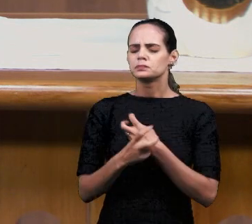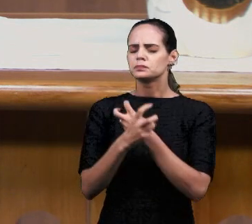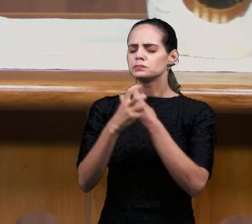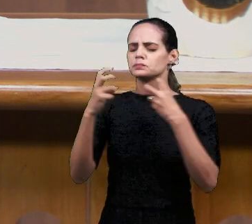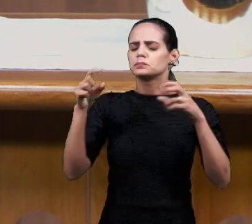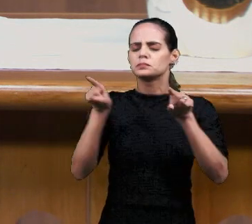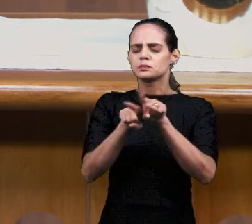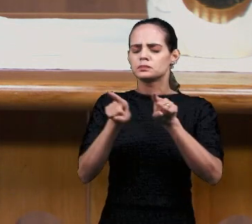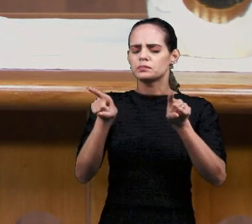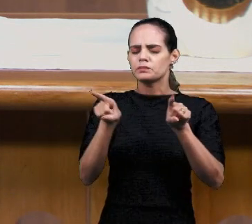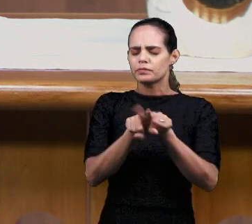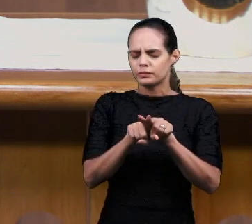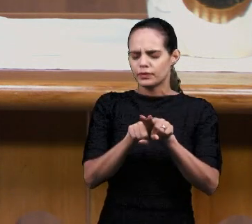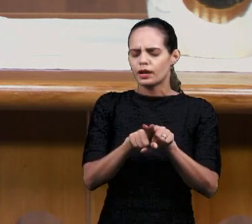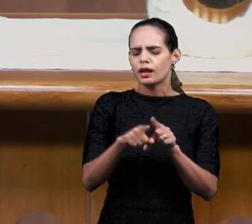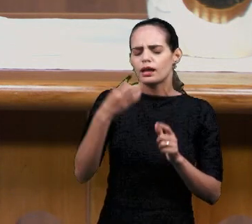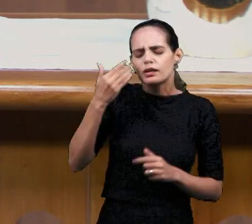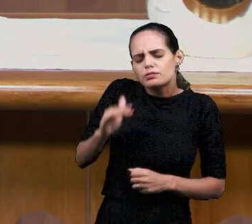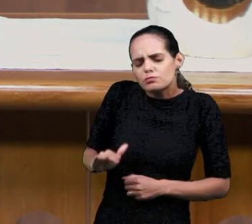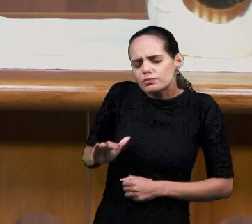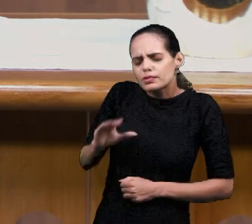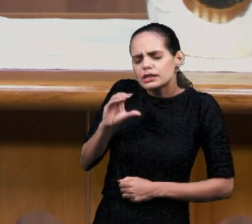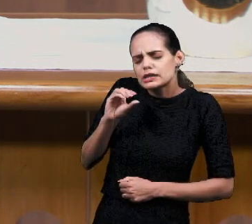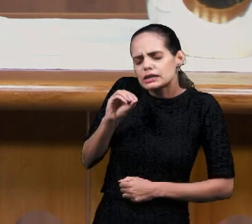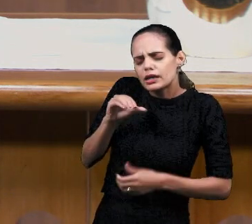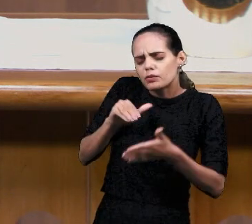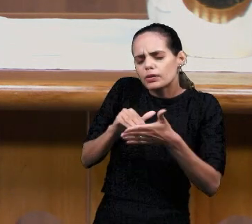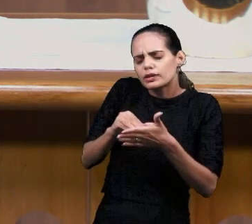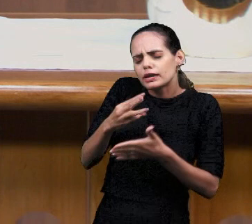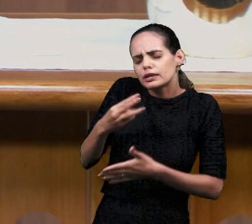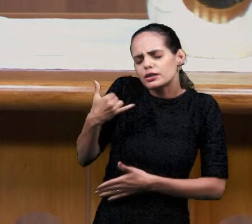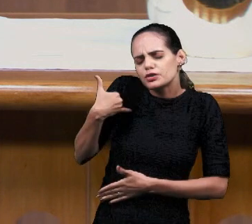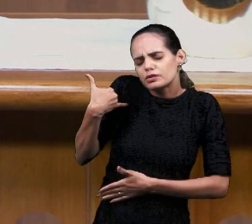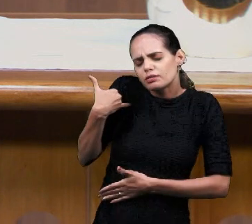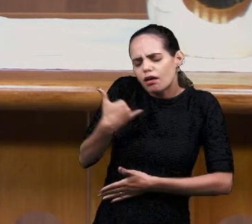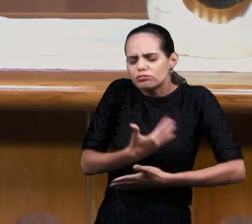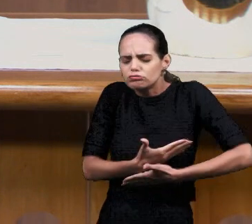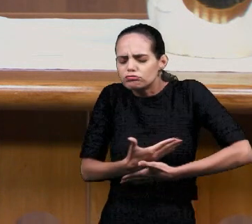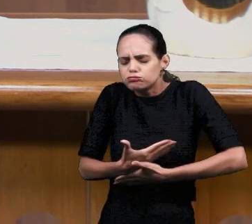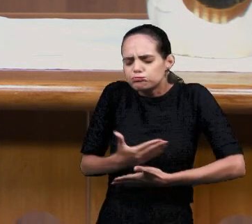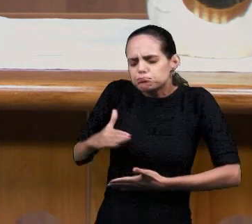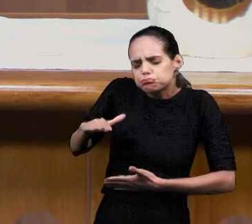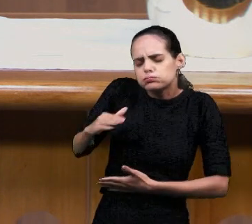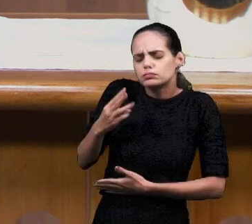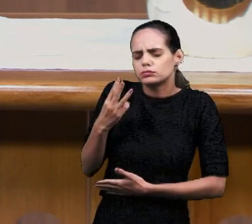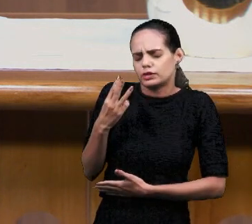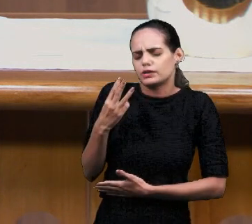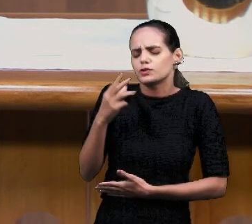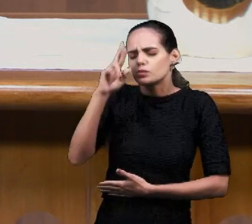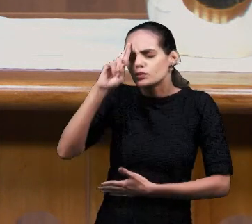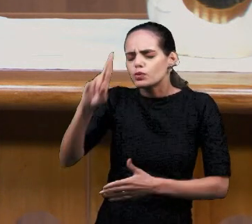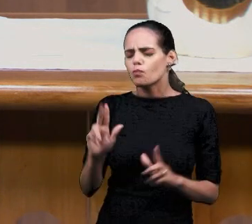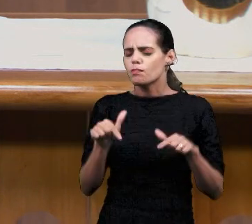de 0 à 3 ans, afin que dans leur petit âge, tu puisses bénir